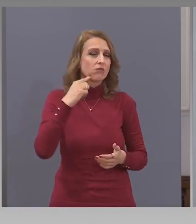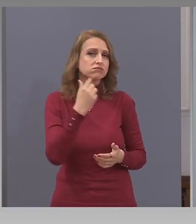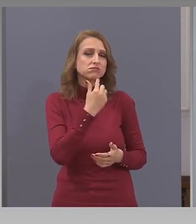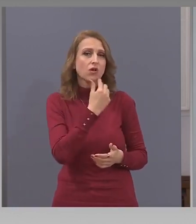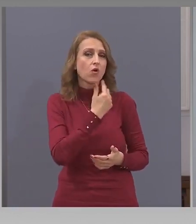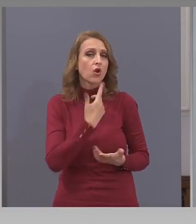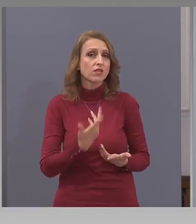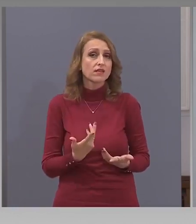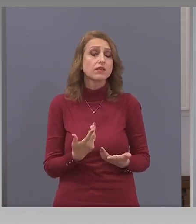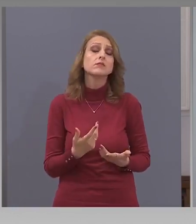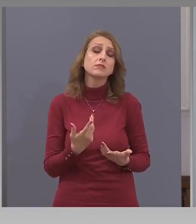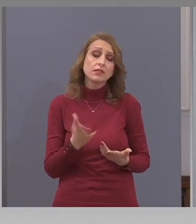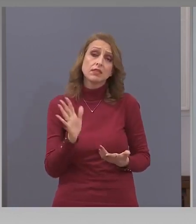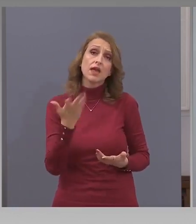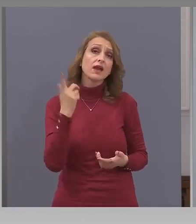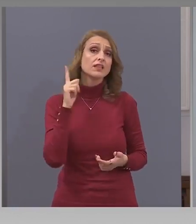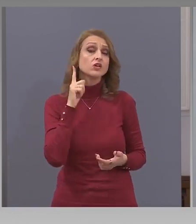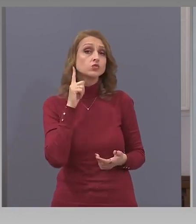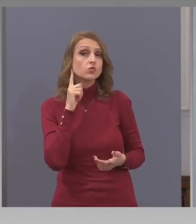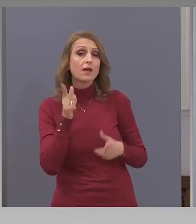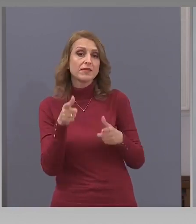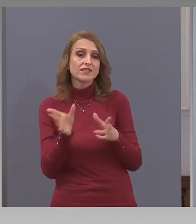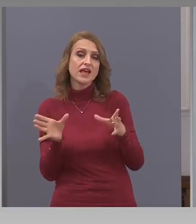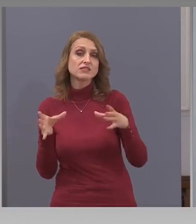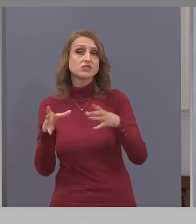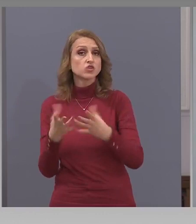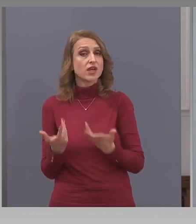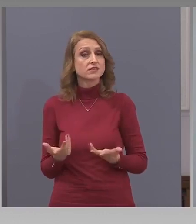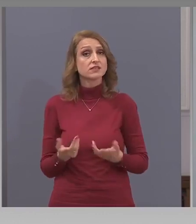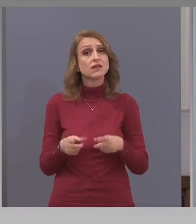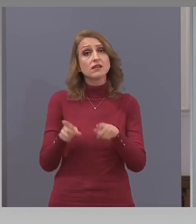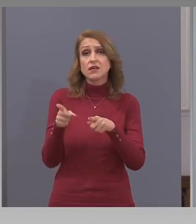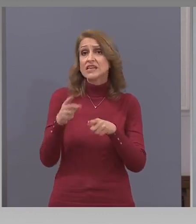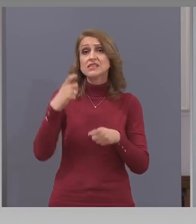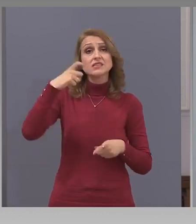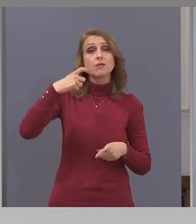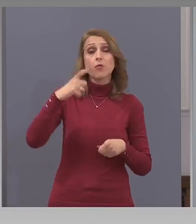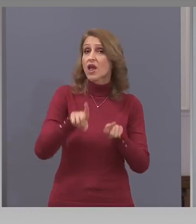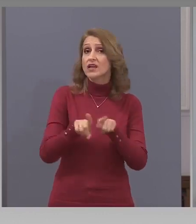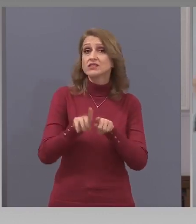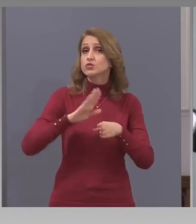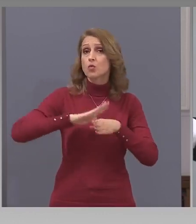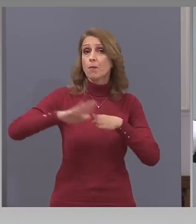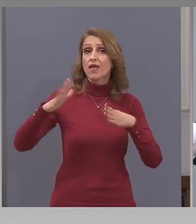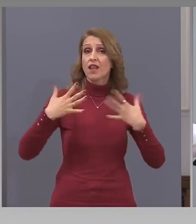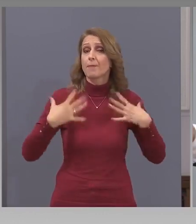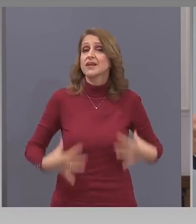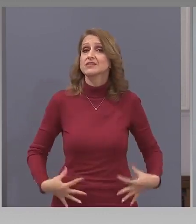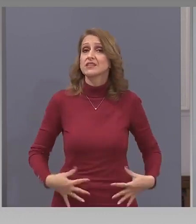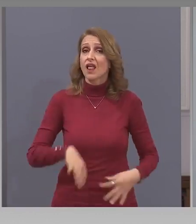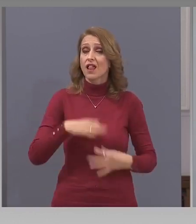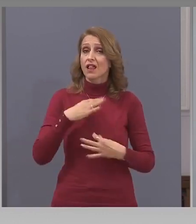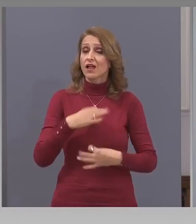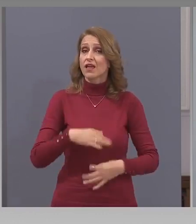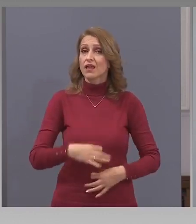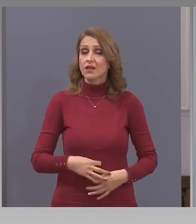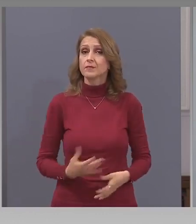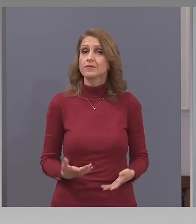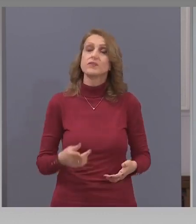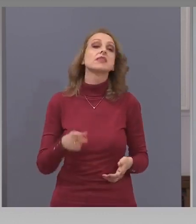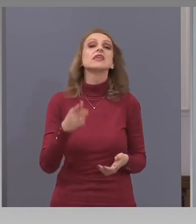но ще чуеме и тази част от обществото, тези, те също са с бели престилки. И аз съм казал, те са с военни униформи, за да